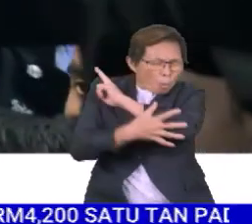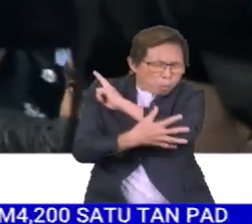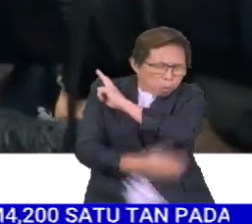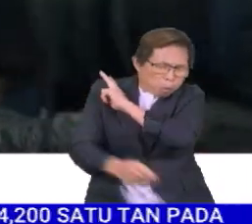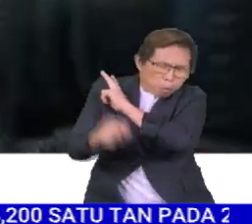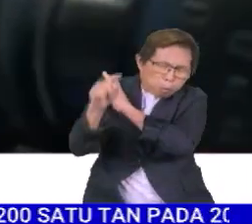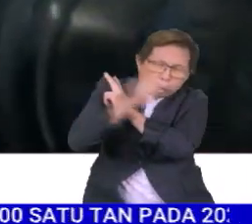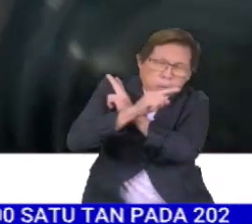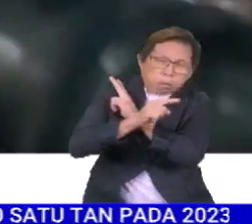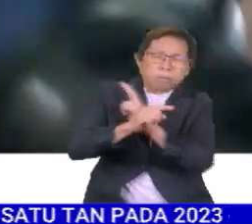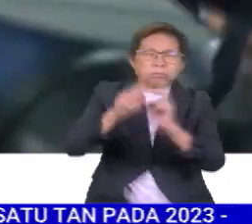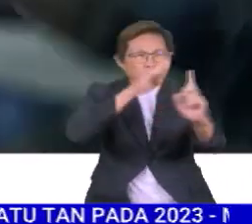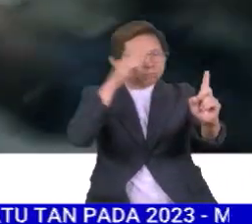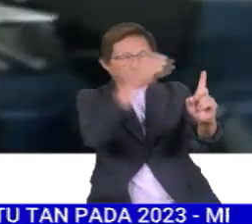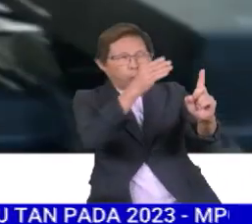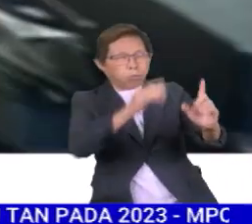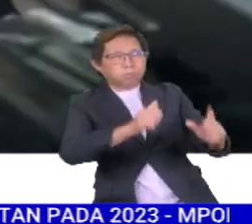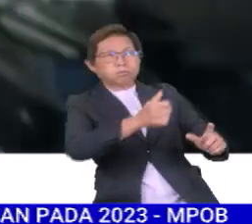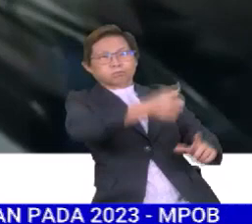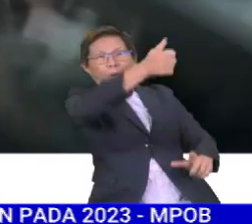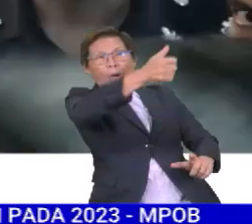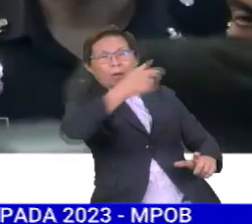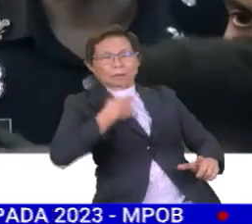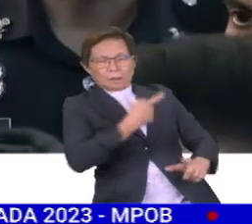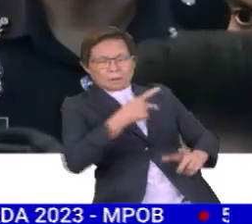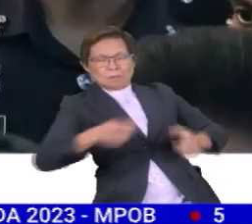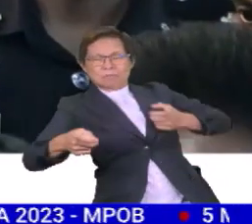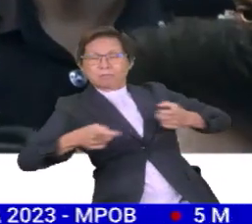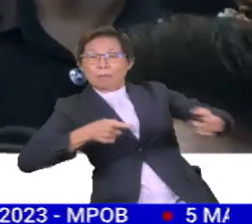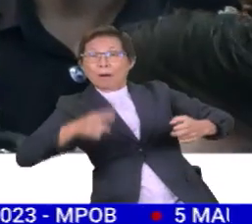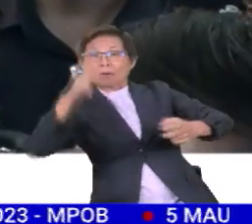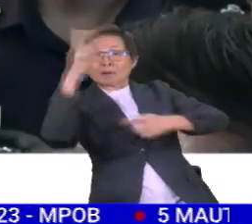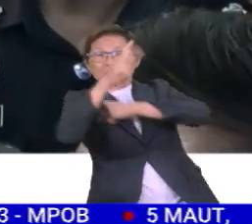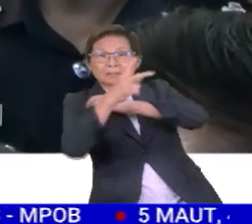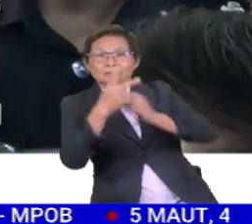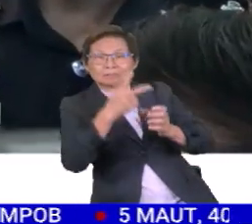yang menjadi keutamaan kita dalam pentadbiran